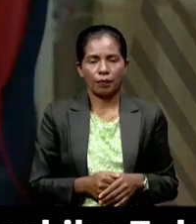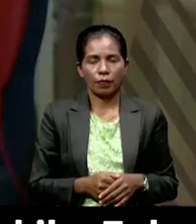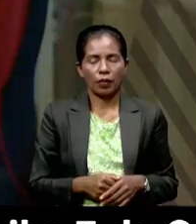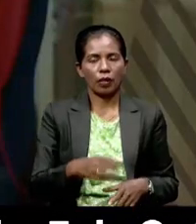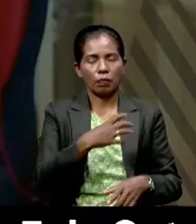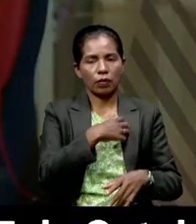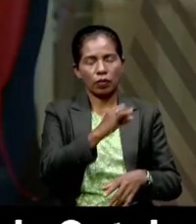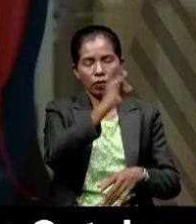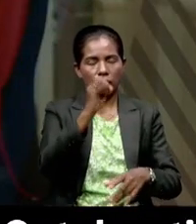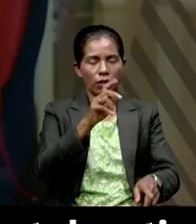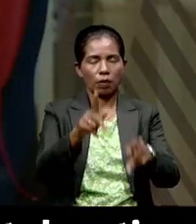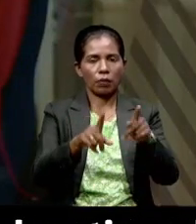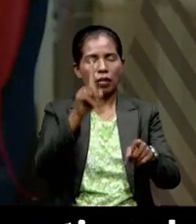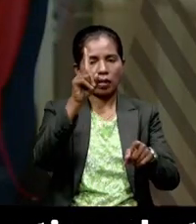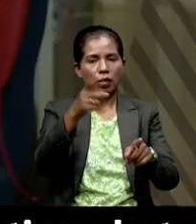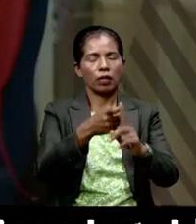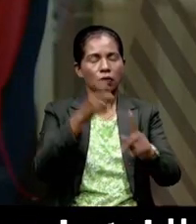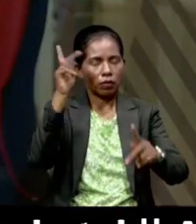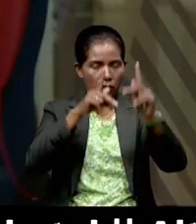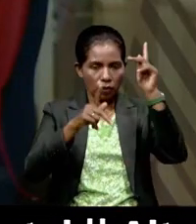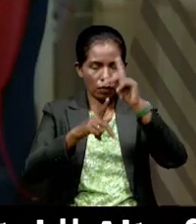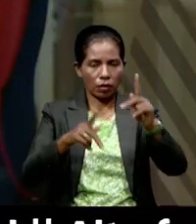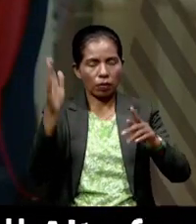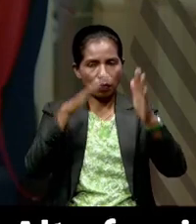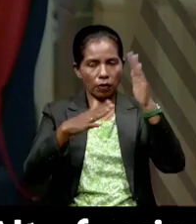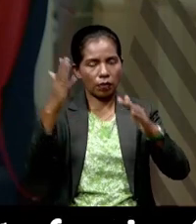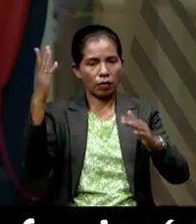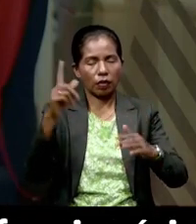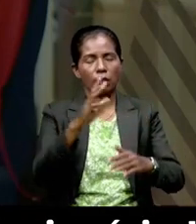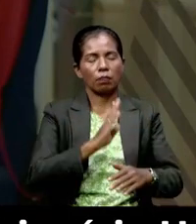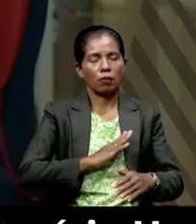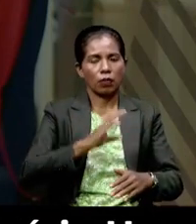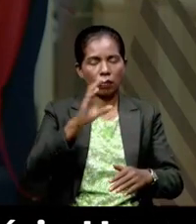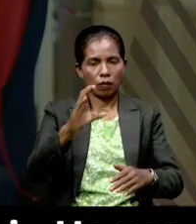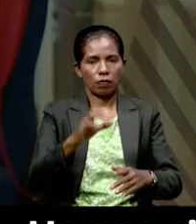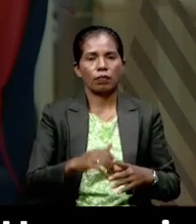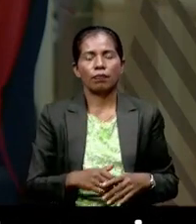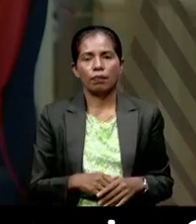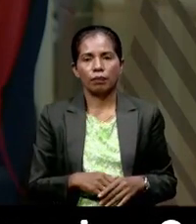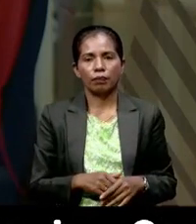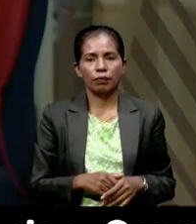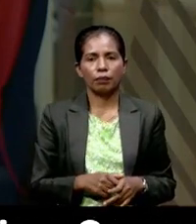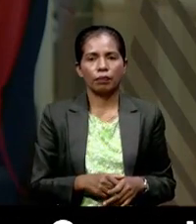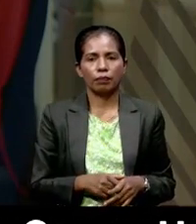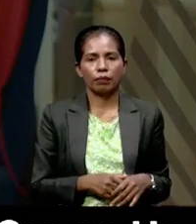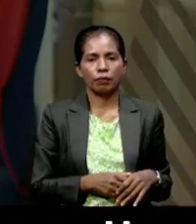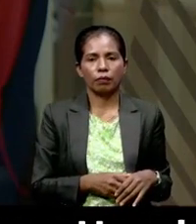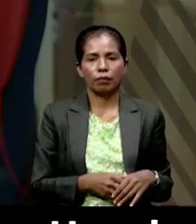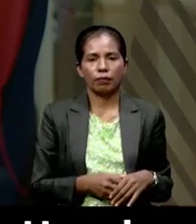Penitele identifică suspectul în Idea, husi cazul saltă mal, ia teu lale baucau, fui la lesne.